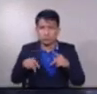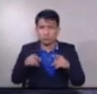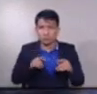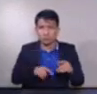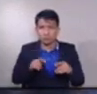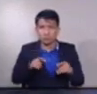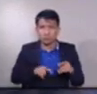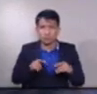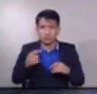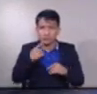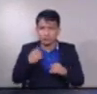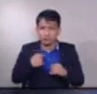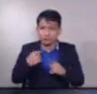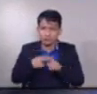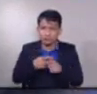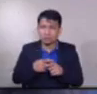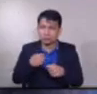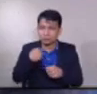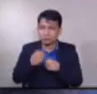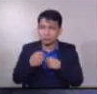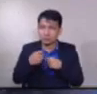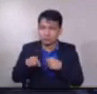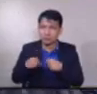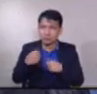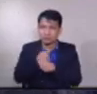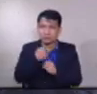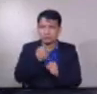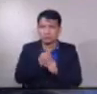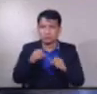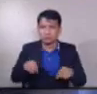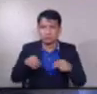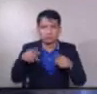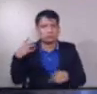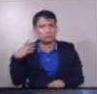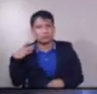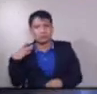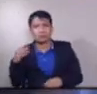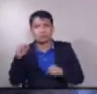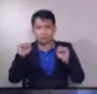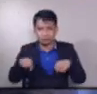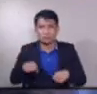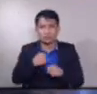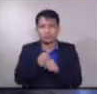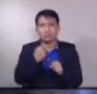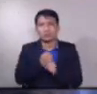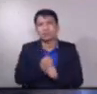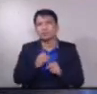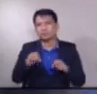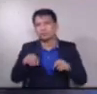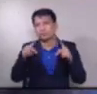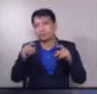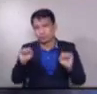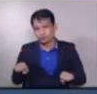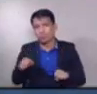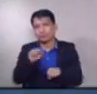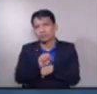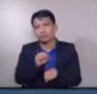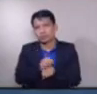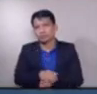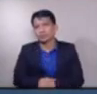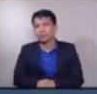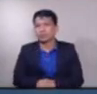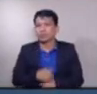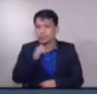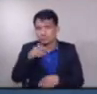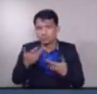tayo tumatakbo so we can create opportunities. Let us not wait for opportunities. We can create that. Okay. Hindi pa